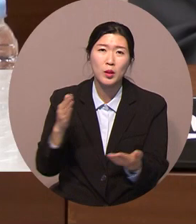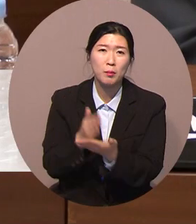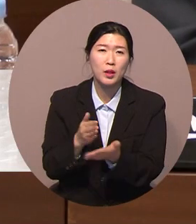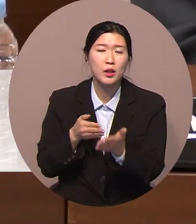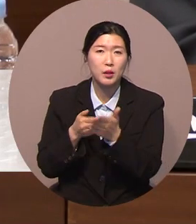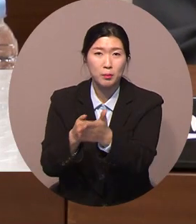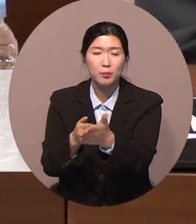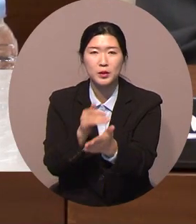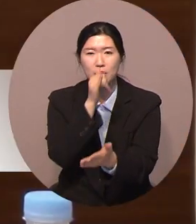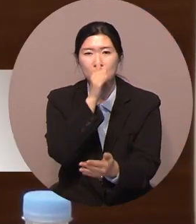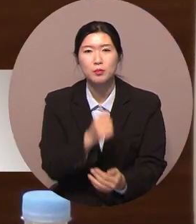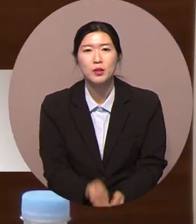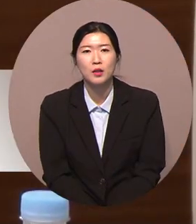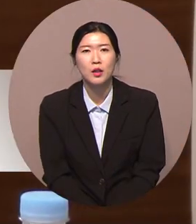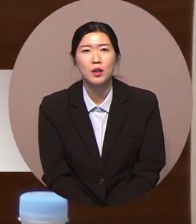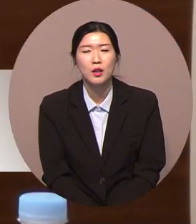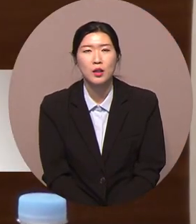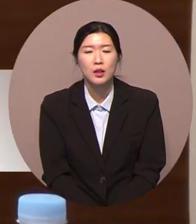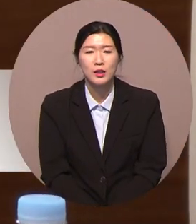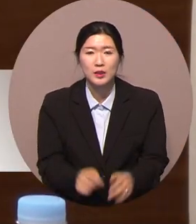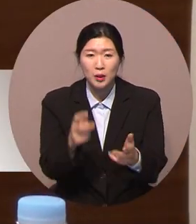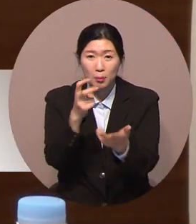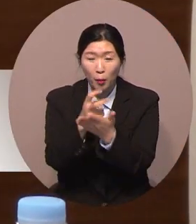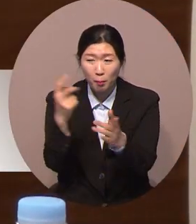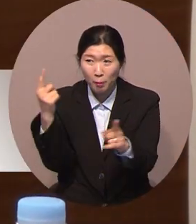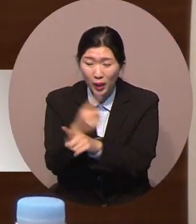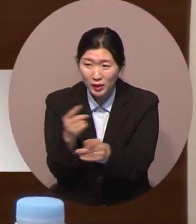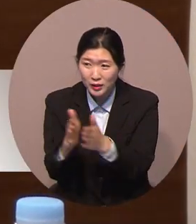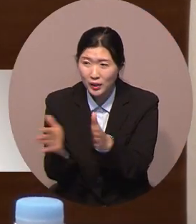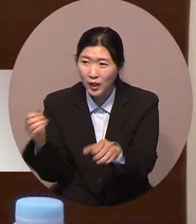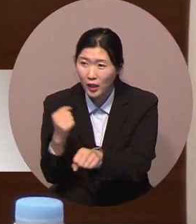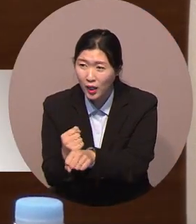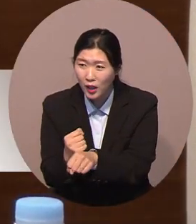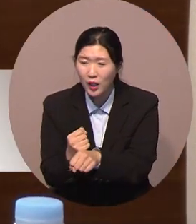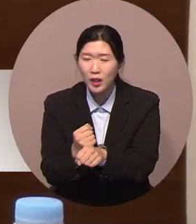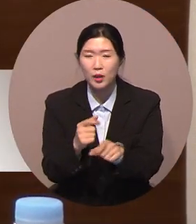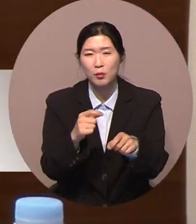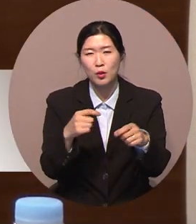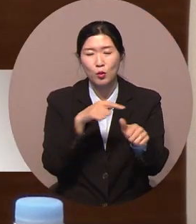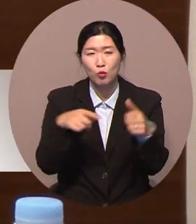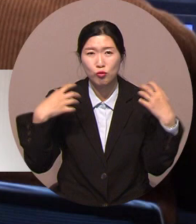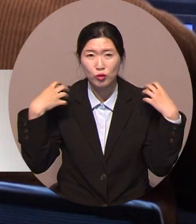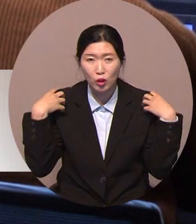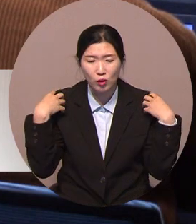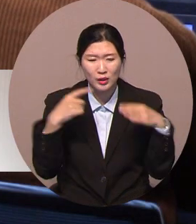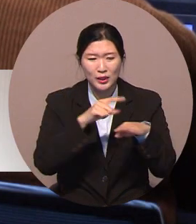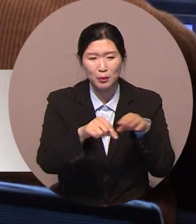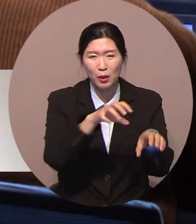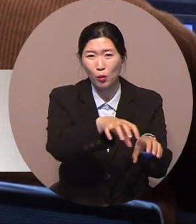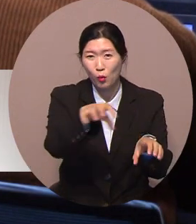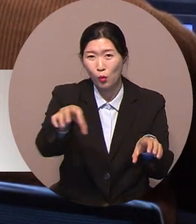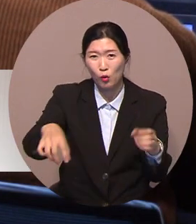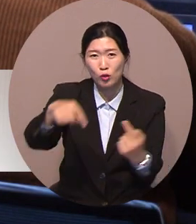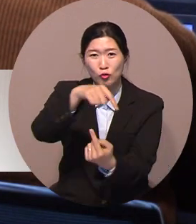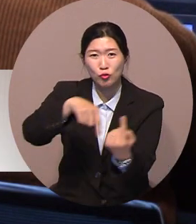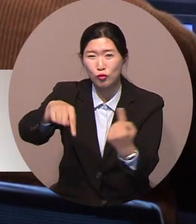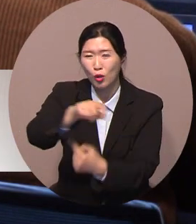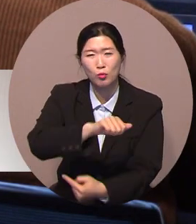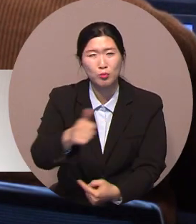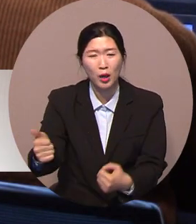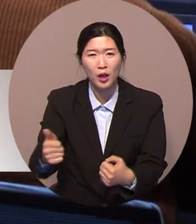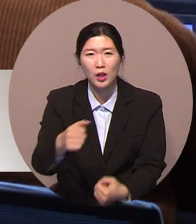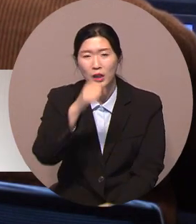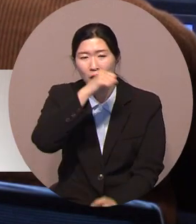촉구했습니다 최교은 개정안이 시행되면 교육청마다 자율적으로 사용하던 교부금이 7천억 원가량